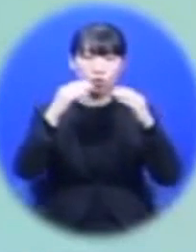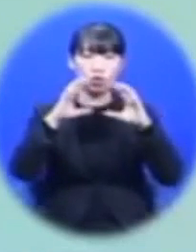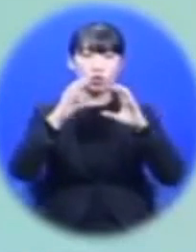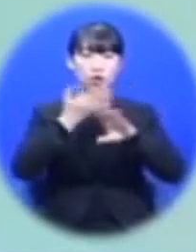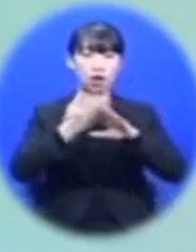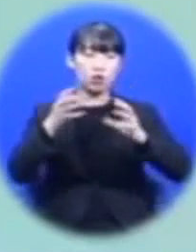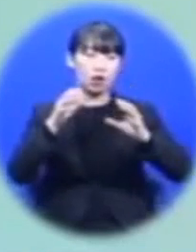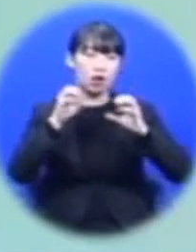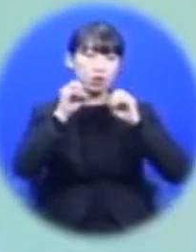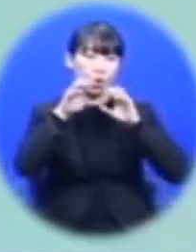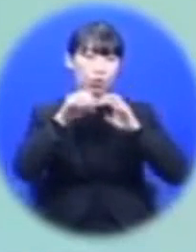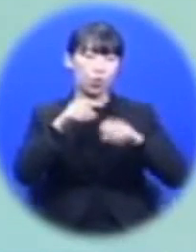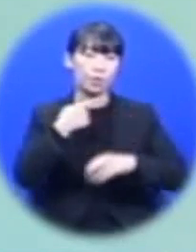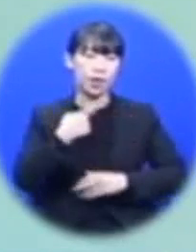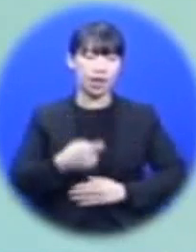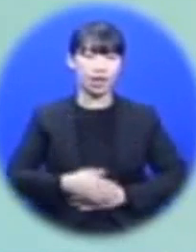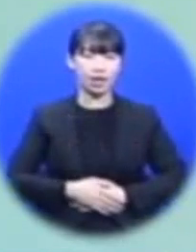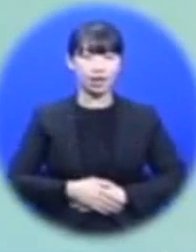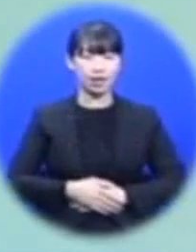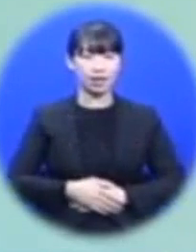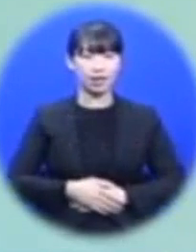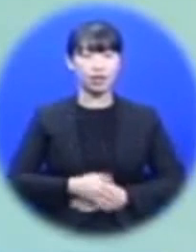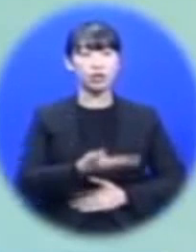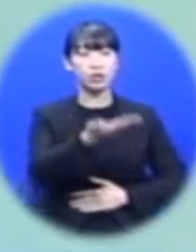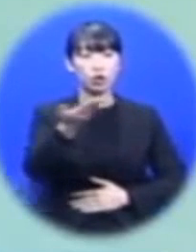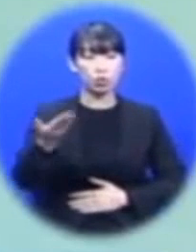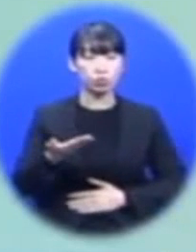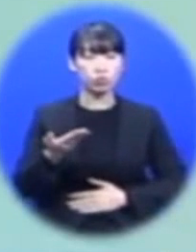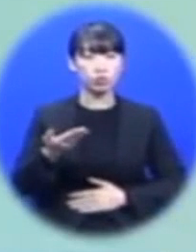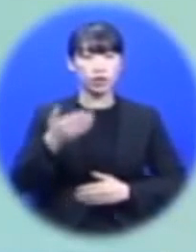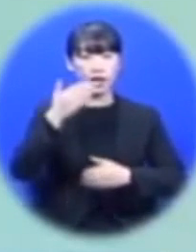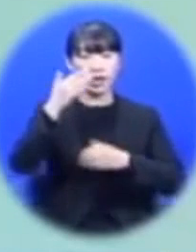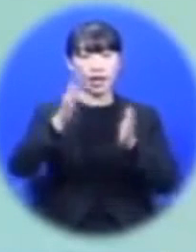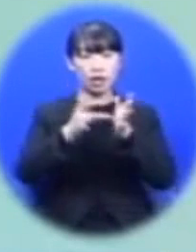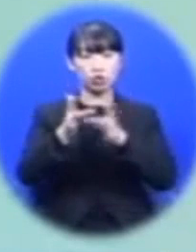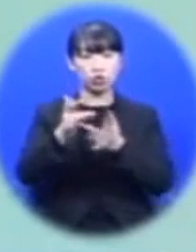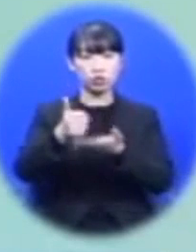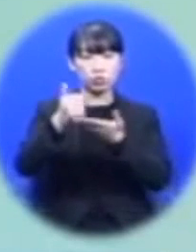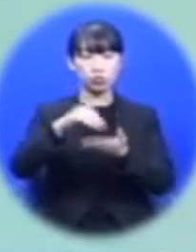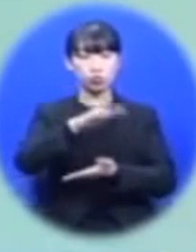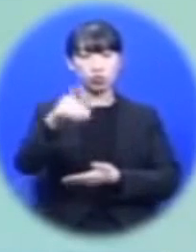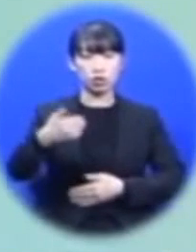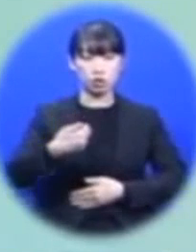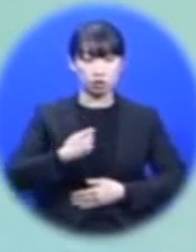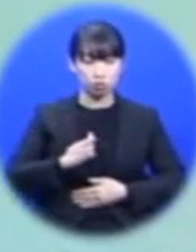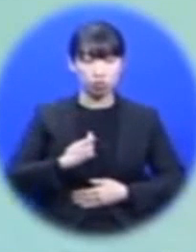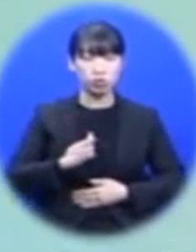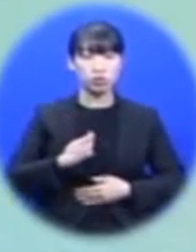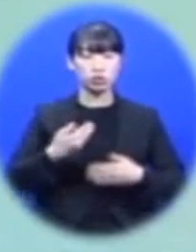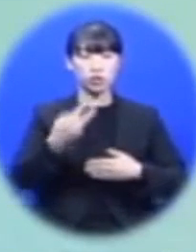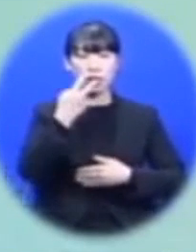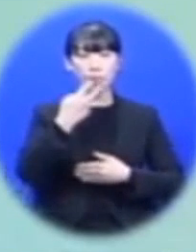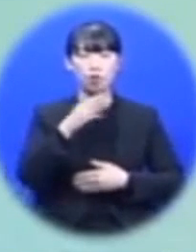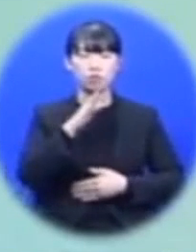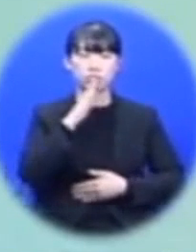우리에게 주신 예수님의 생명은 엄청난 것입니다 세상이 어떻게 해 볼 수가 없는